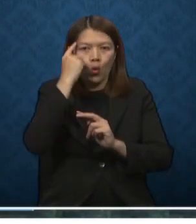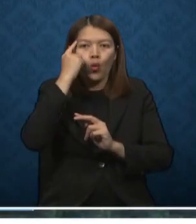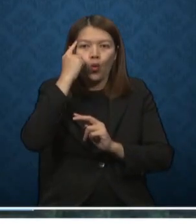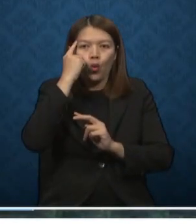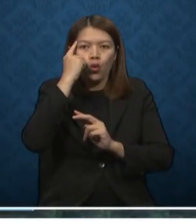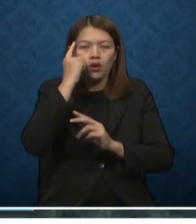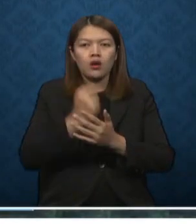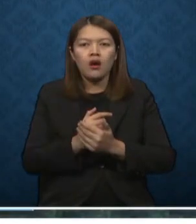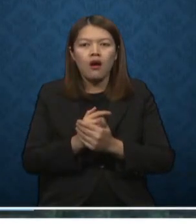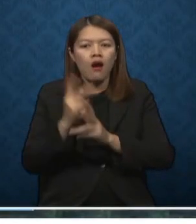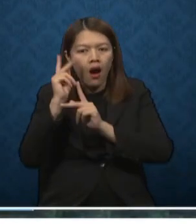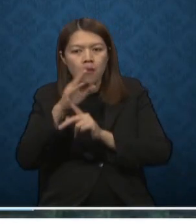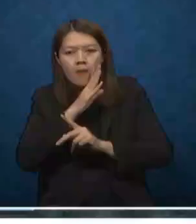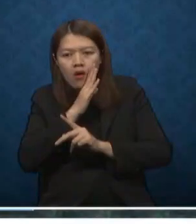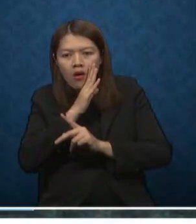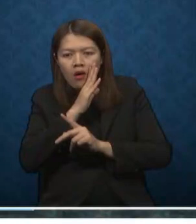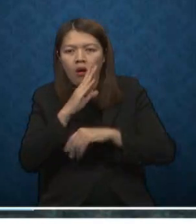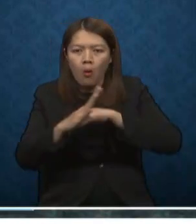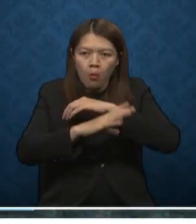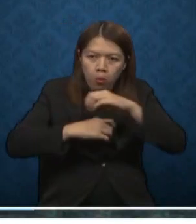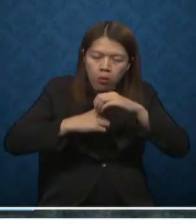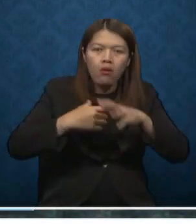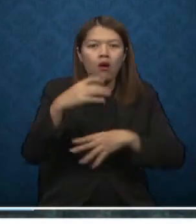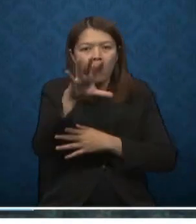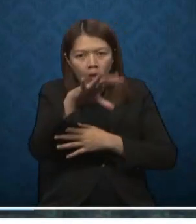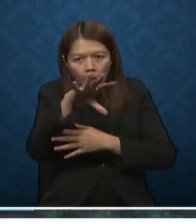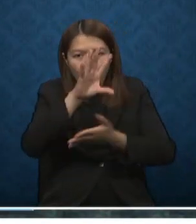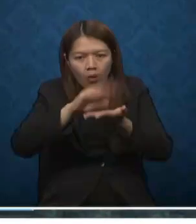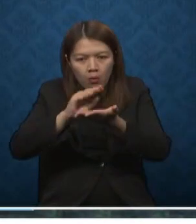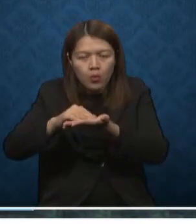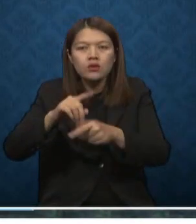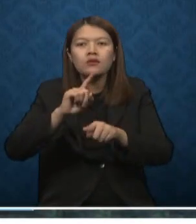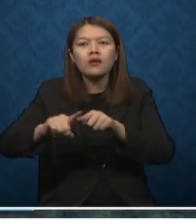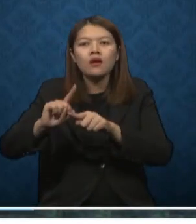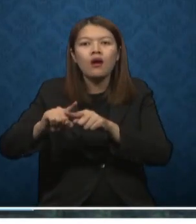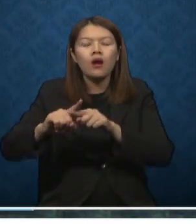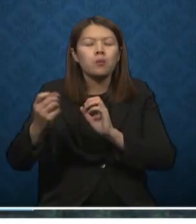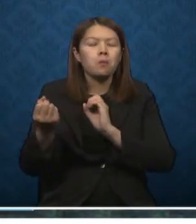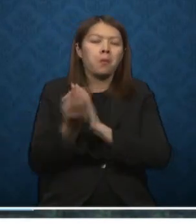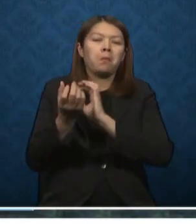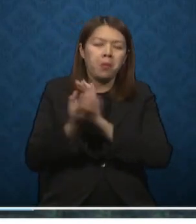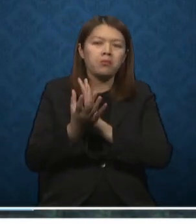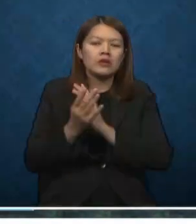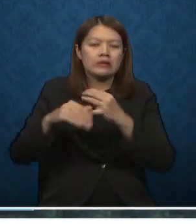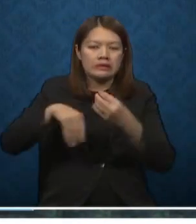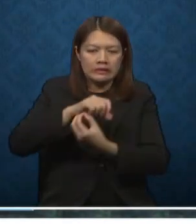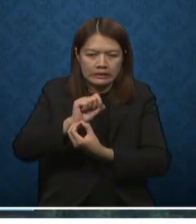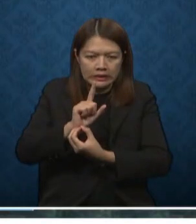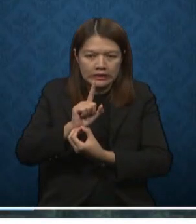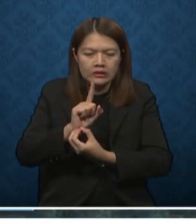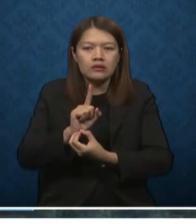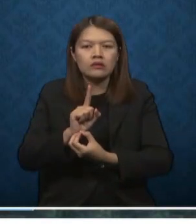ตั้งแต่ข่าวปลอมธรรมดาจนถึงการหลอกลวงกันทำให้เกิดความเสียหายทางด้านเศรษฐกิจหรือเสียหาย